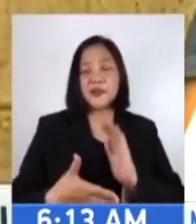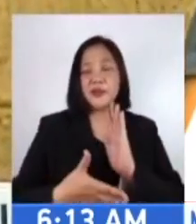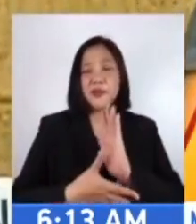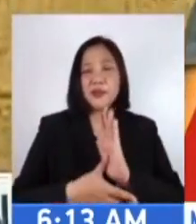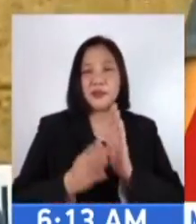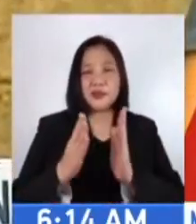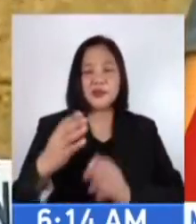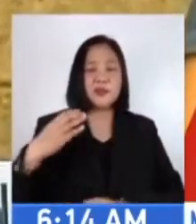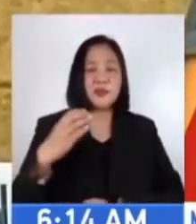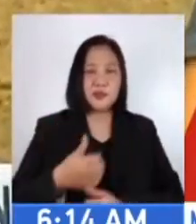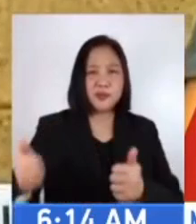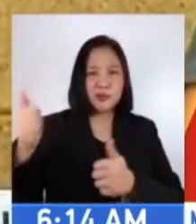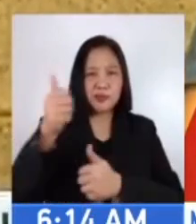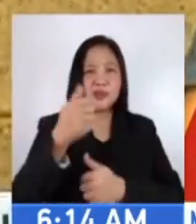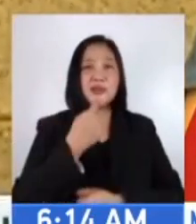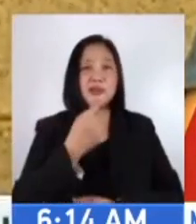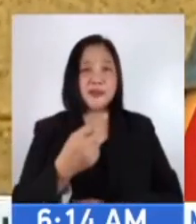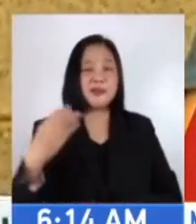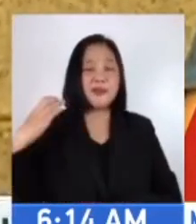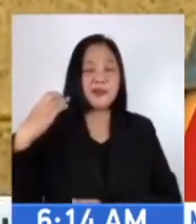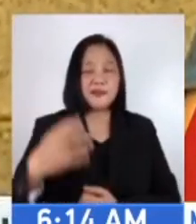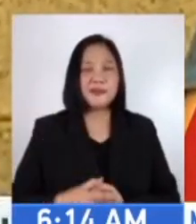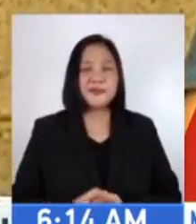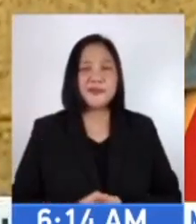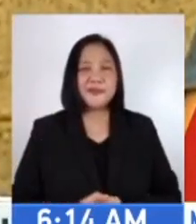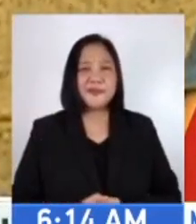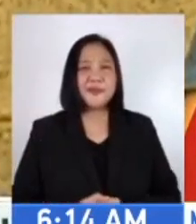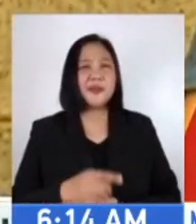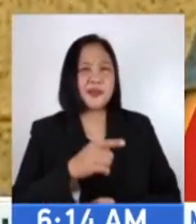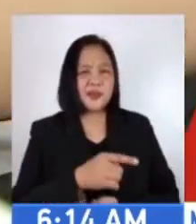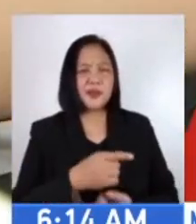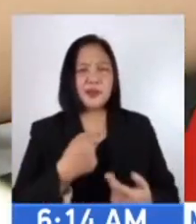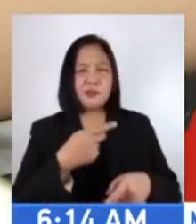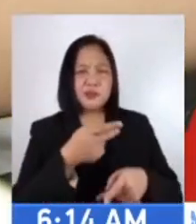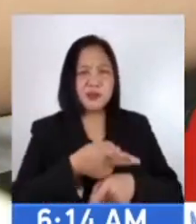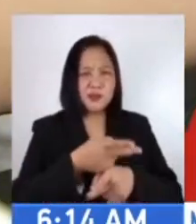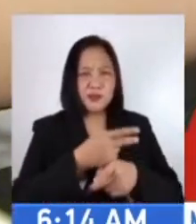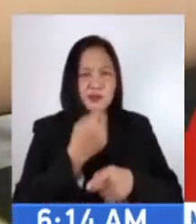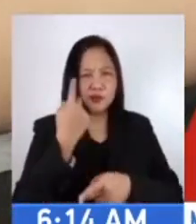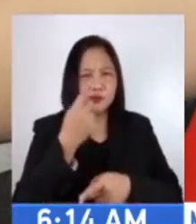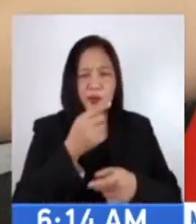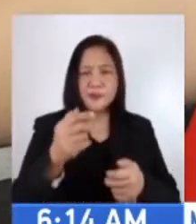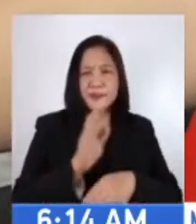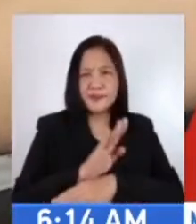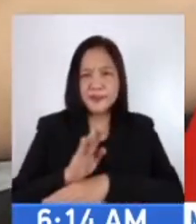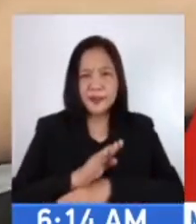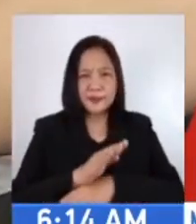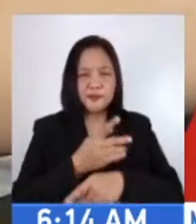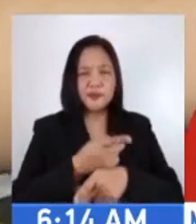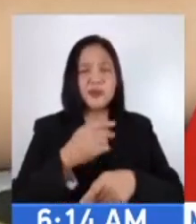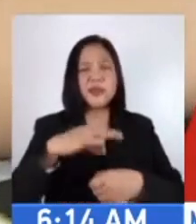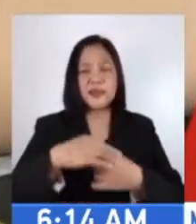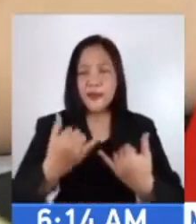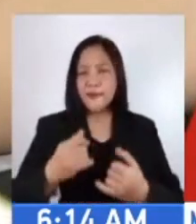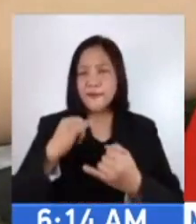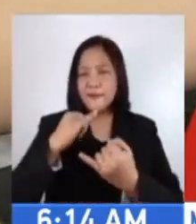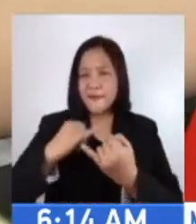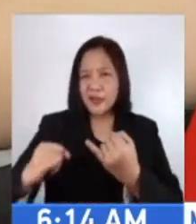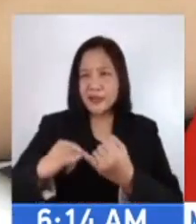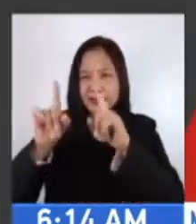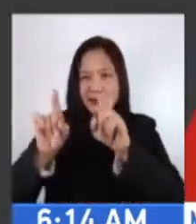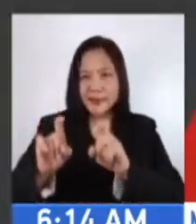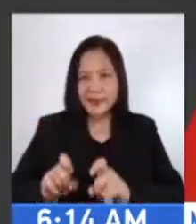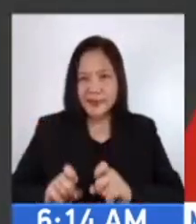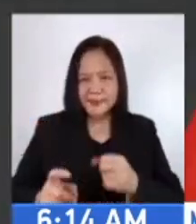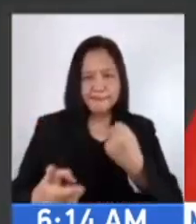ng COMELEC Steering Committee na punong abala sa paghahanda sa eleksyon, final testing and sealing na lang daw ng mga VCM ang